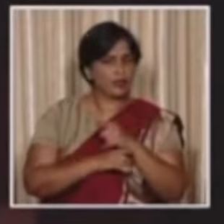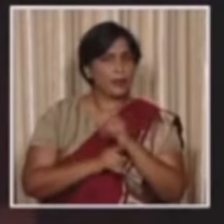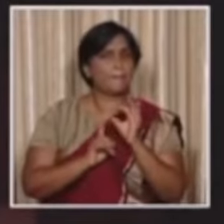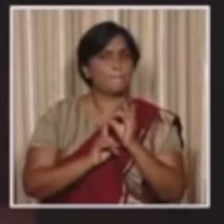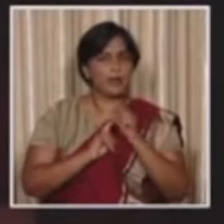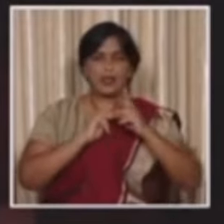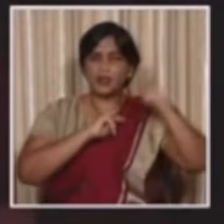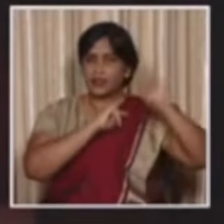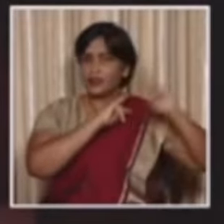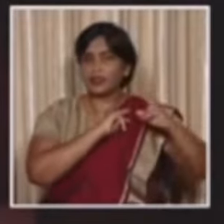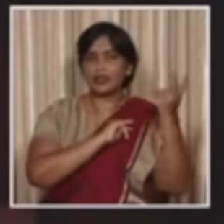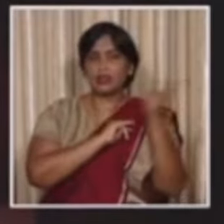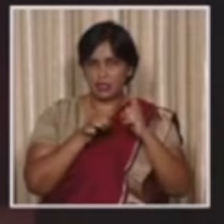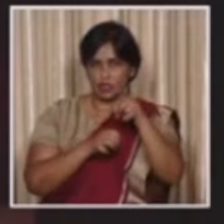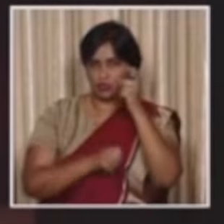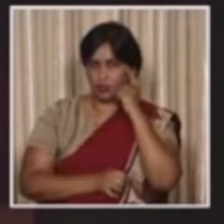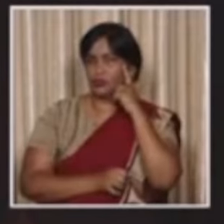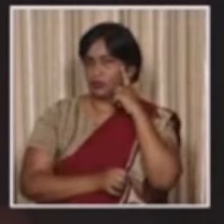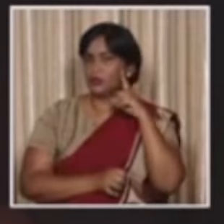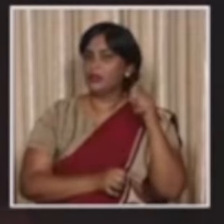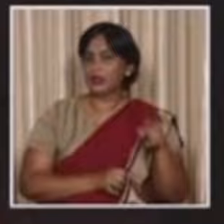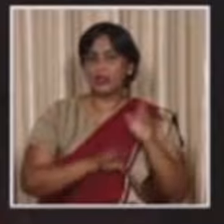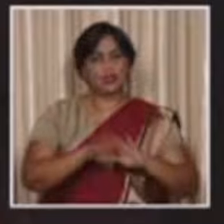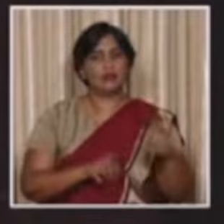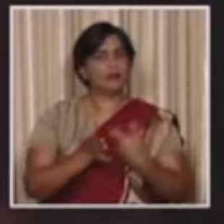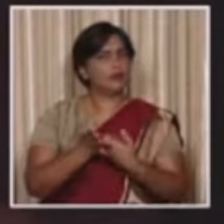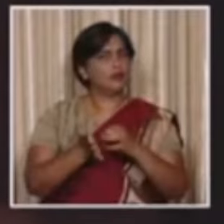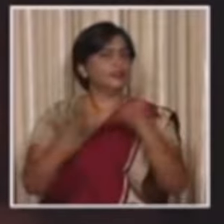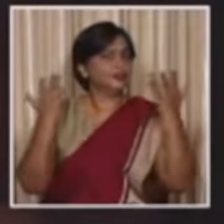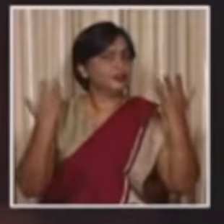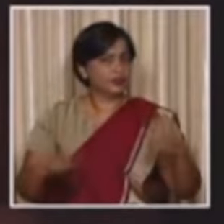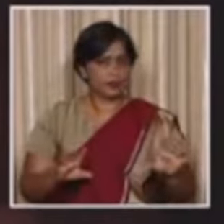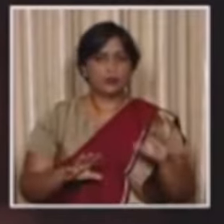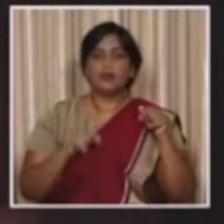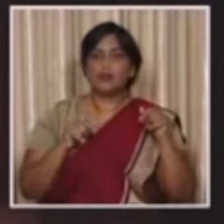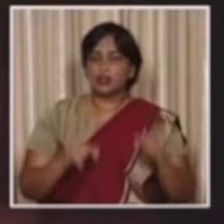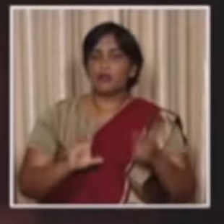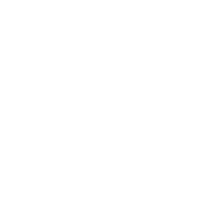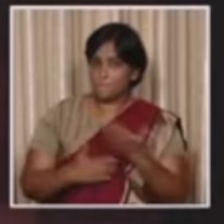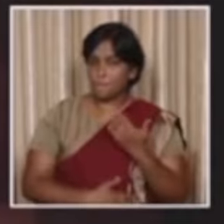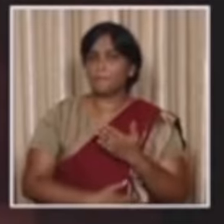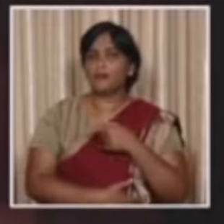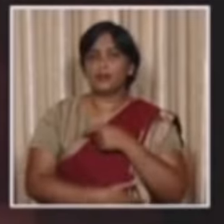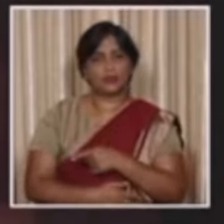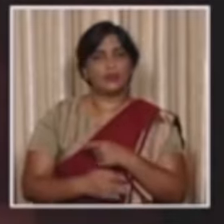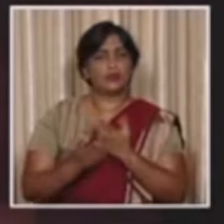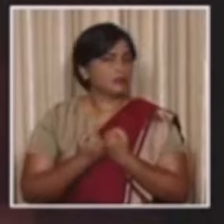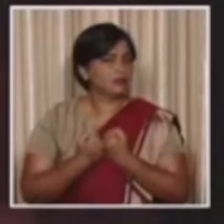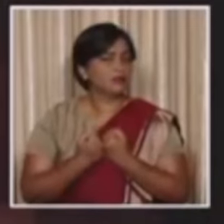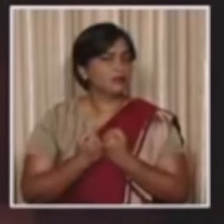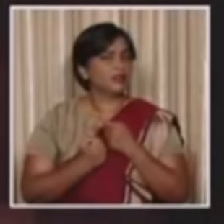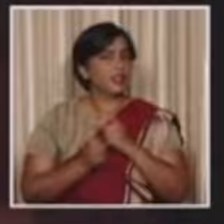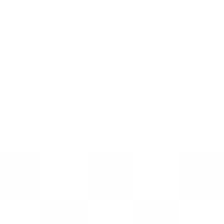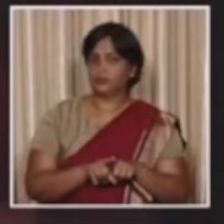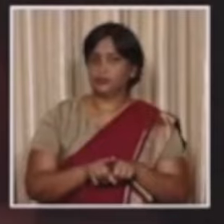private universities දෙකේ ප්‍රශ්නය ඔබතුමා දන්නවා. ඒ දූදරුවන් register වෙලා තමාරයි. දැන් කෝස් එකක් පටන් අරගෙන ඒ අයට ලැබිය යුතු